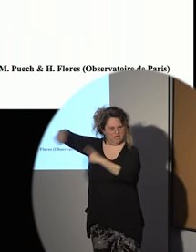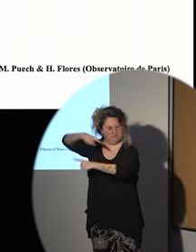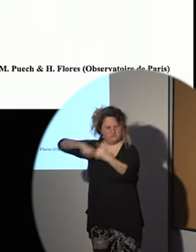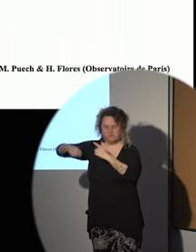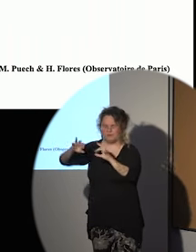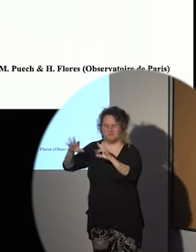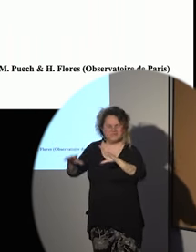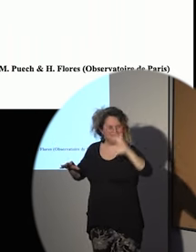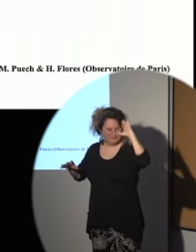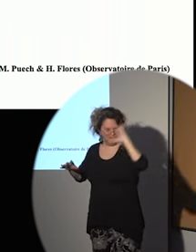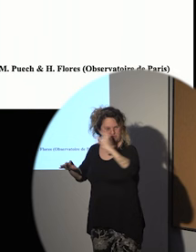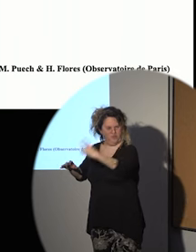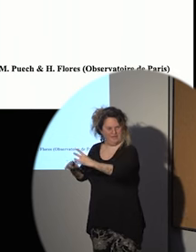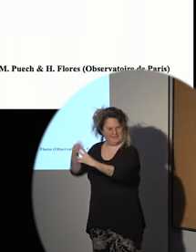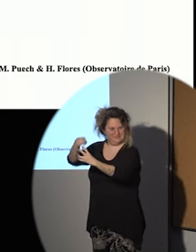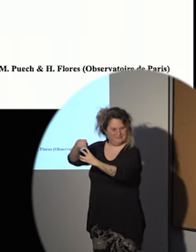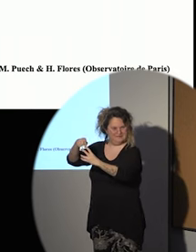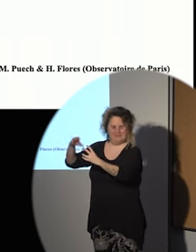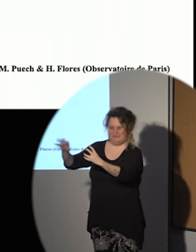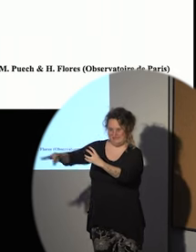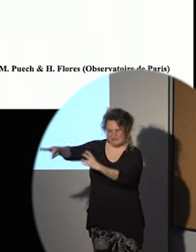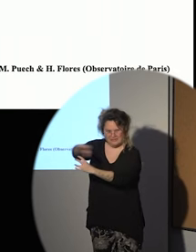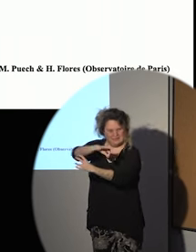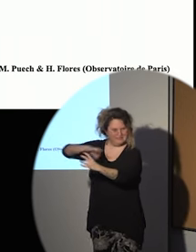Et ça, c'est ce qu'on observe aujourd'hui. Alors,